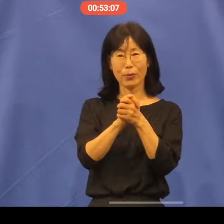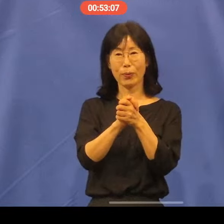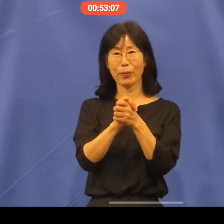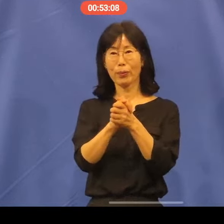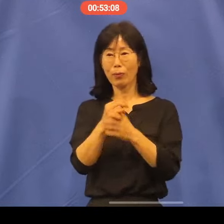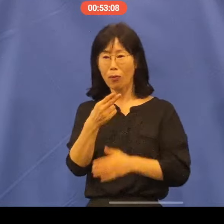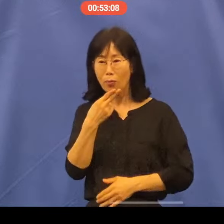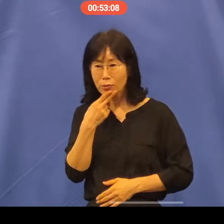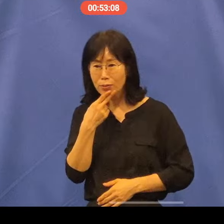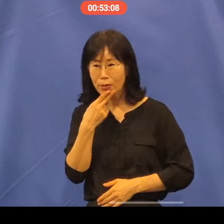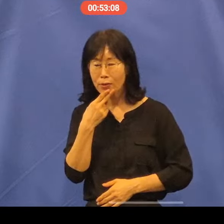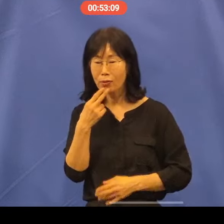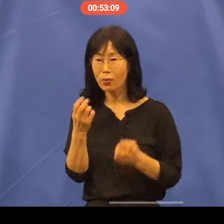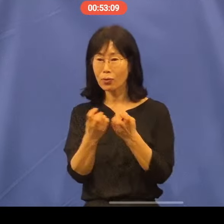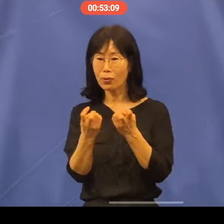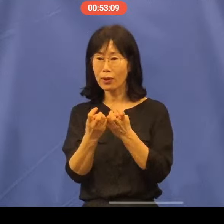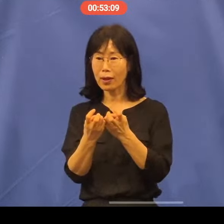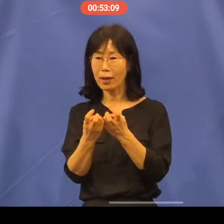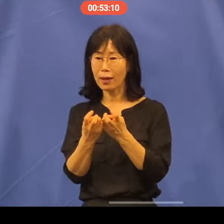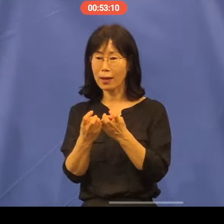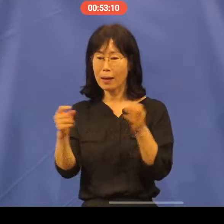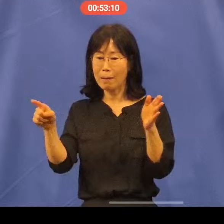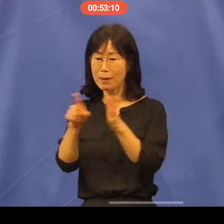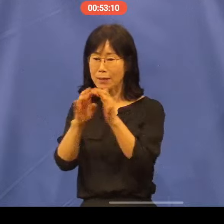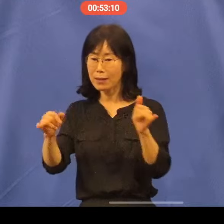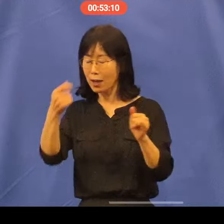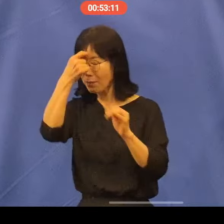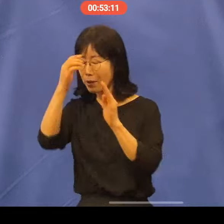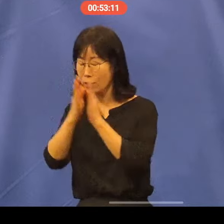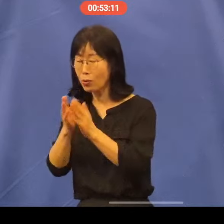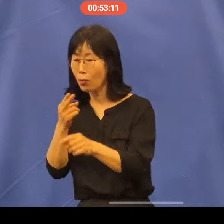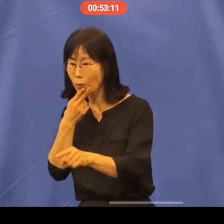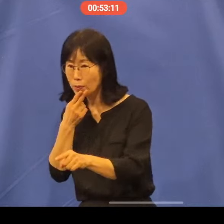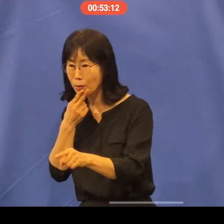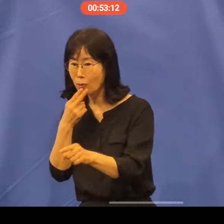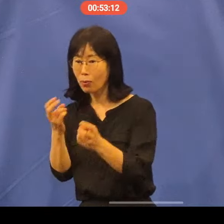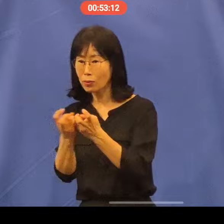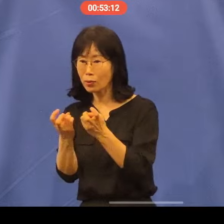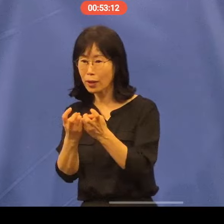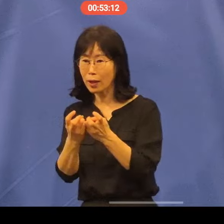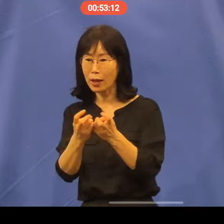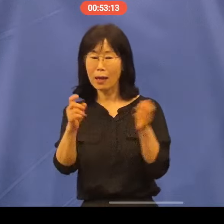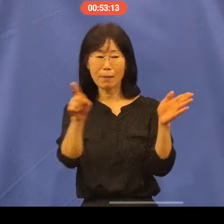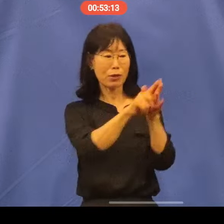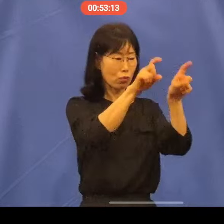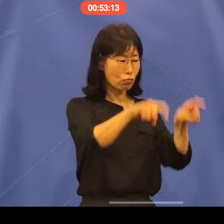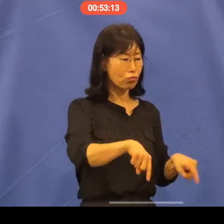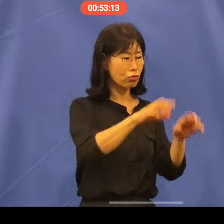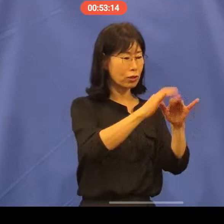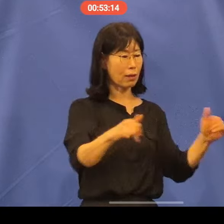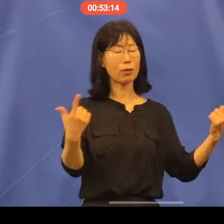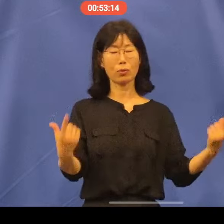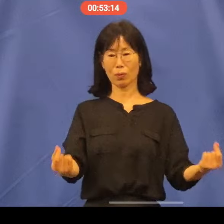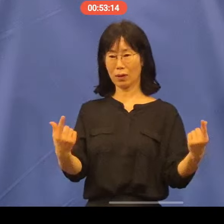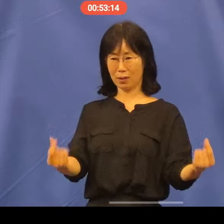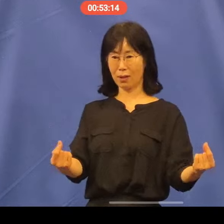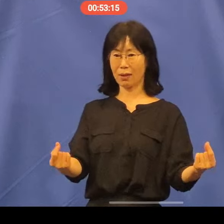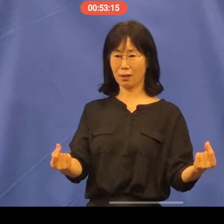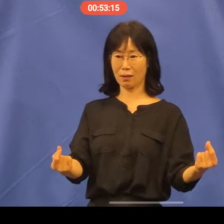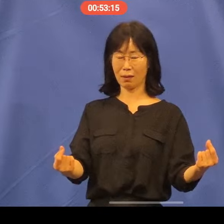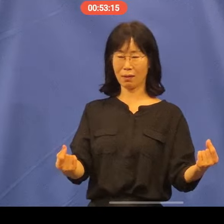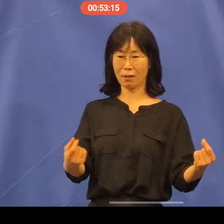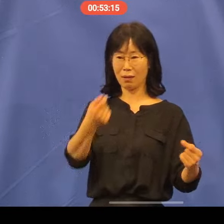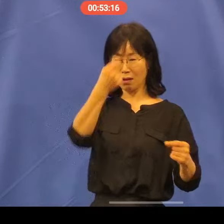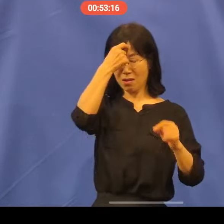무신론자와 비슷한 삶을 살게 되는 거예요. 기도가 멈추면 어떻게 해요? 기도가 멈췄다는 말은 뭘까요? 더 이상